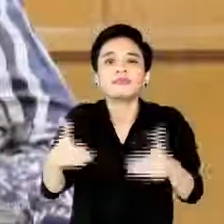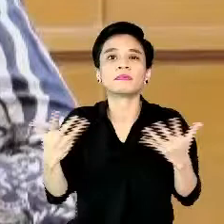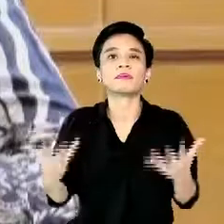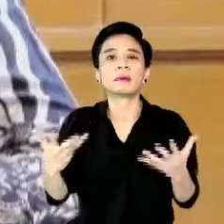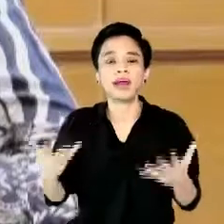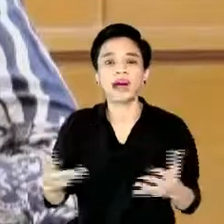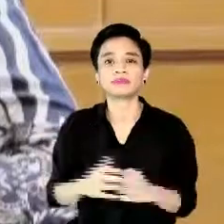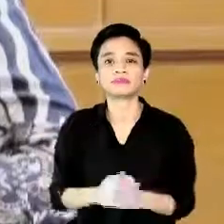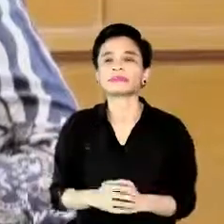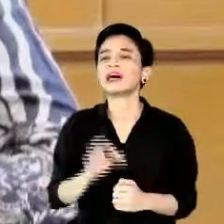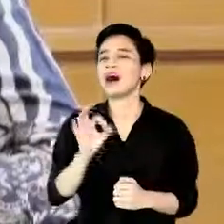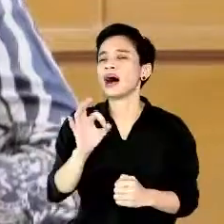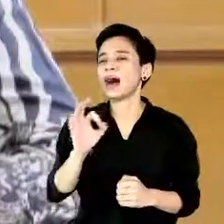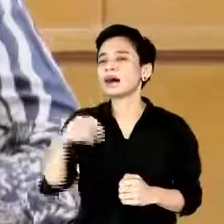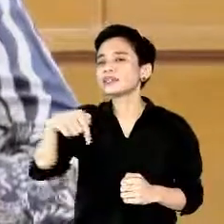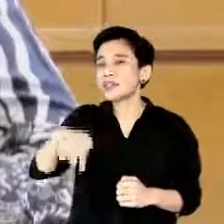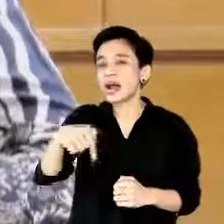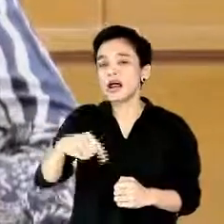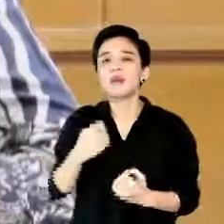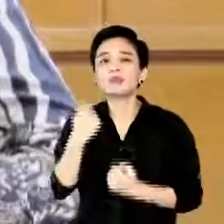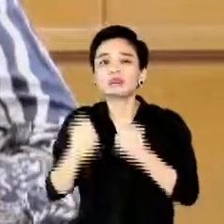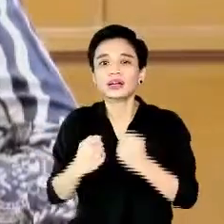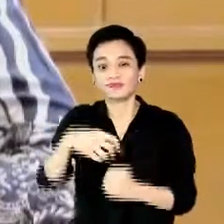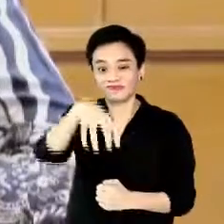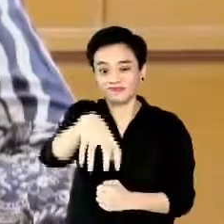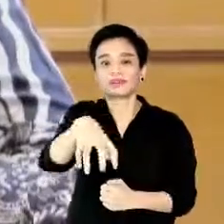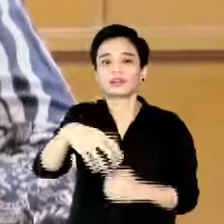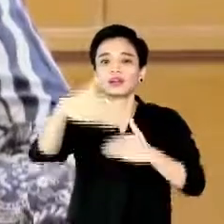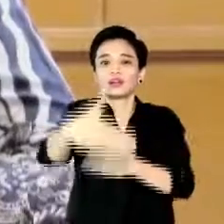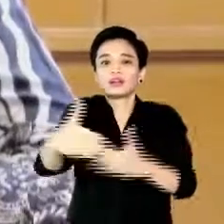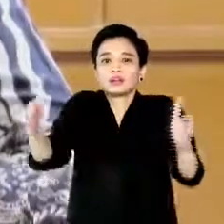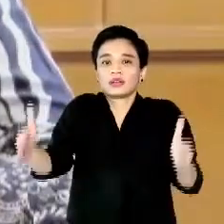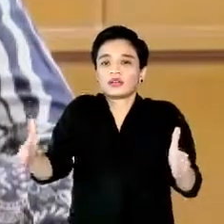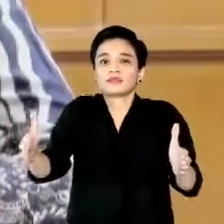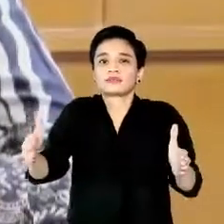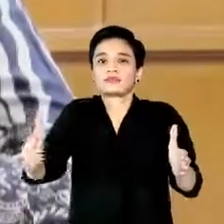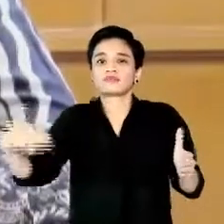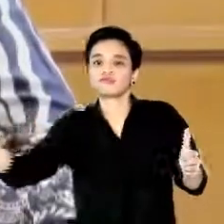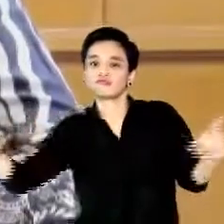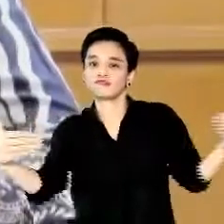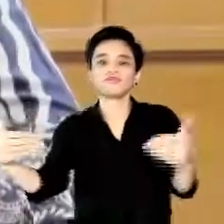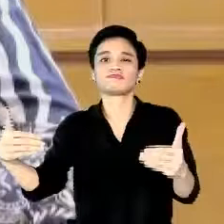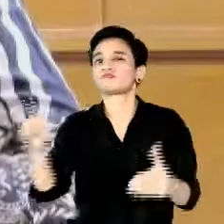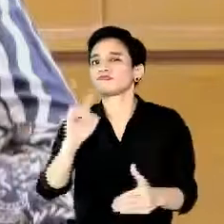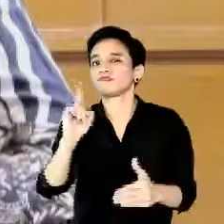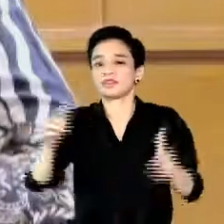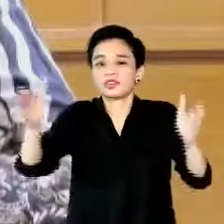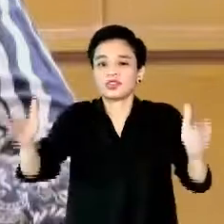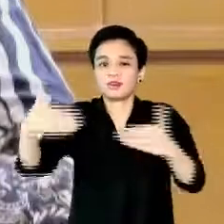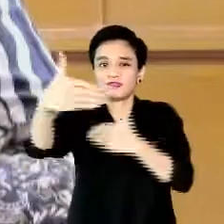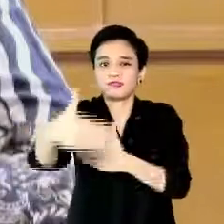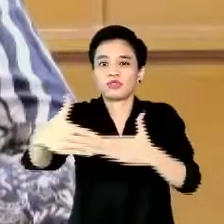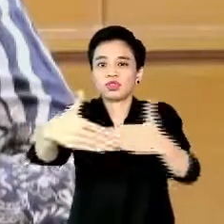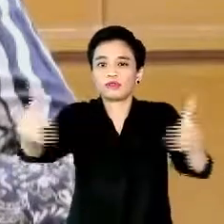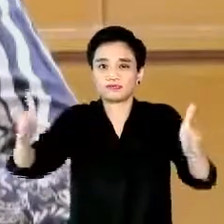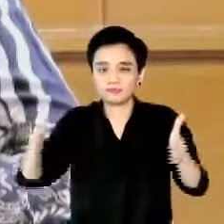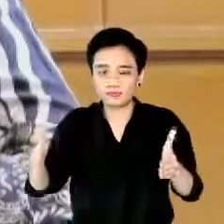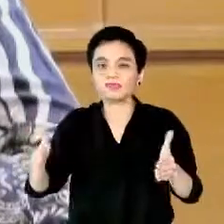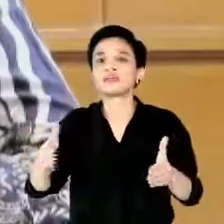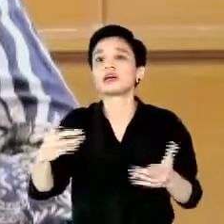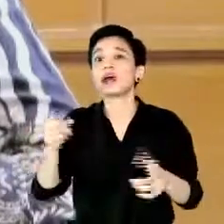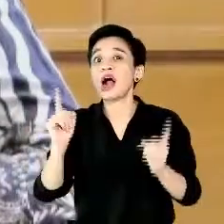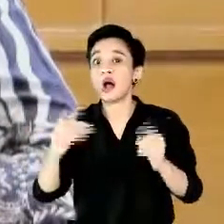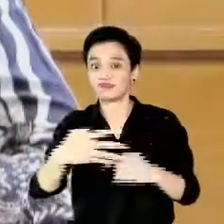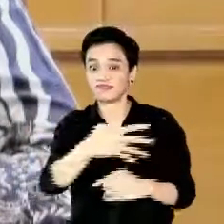saat ini masih berlaku sistem pendekatan jadi ada kewajiban untuk menyediakan bukti